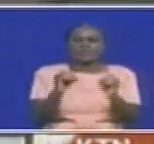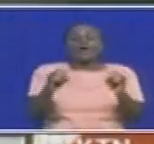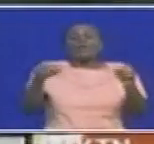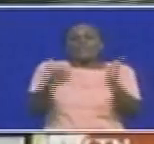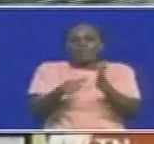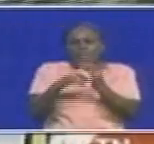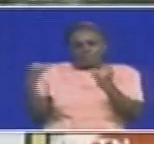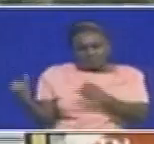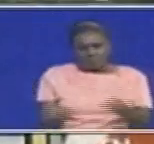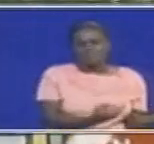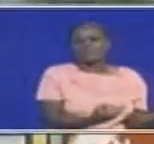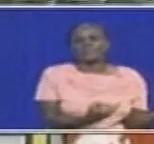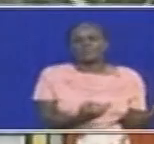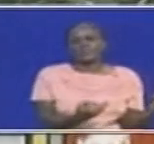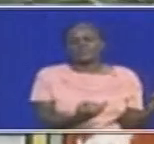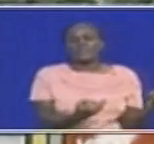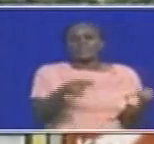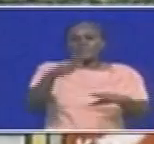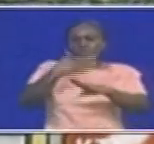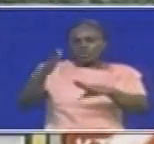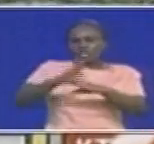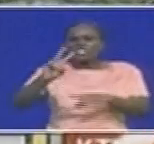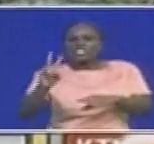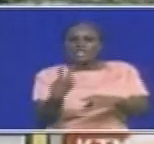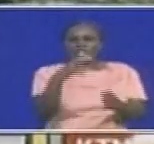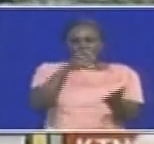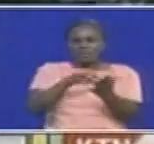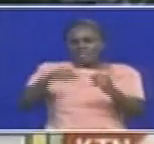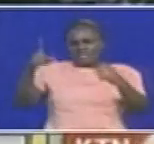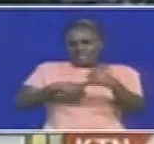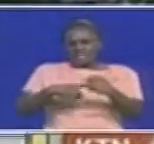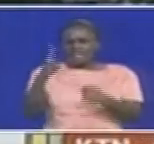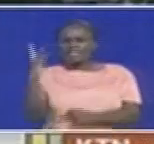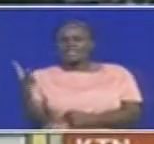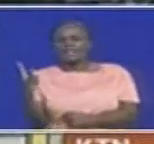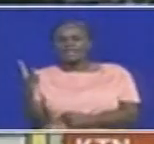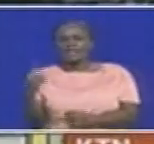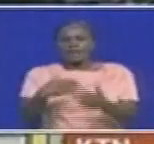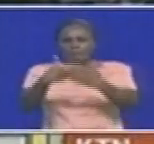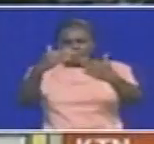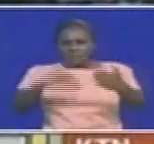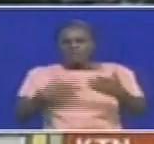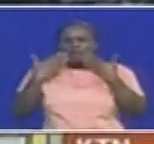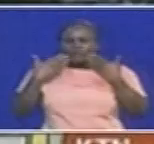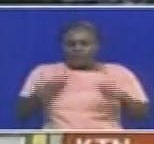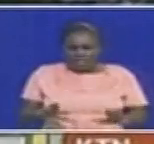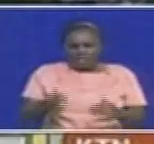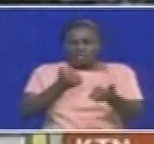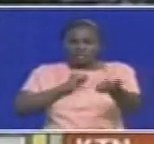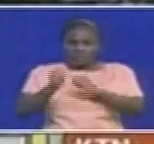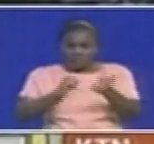mchanga. Alipoteza seti ya pili 6-4. Kabla kumaliza mchezo